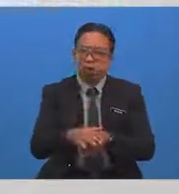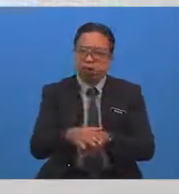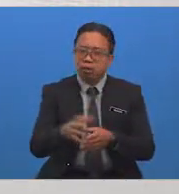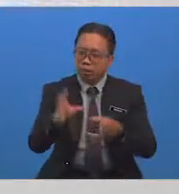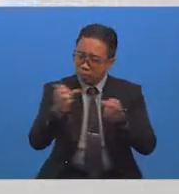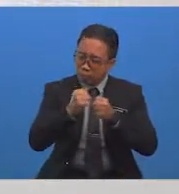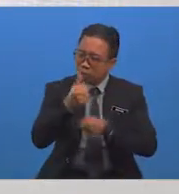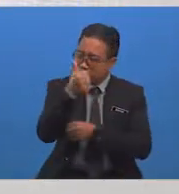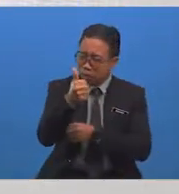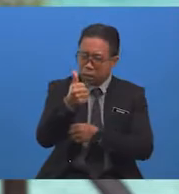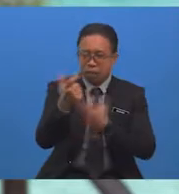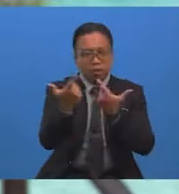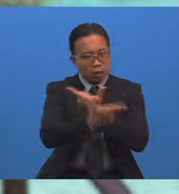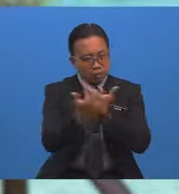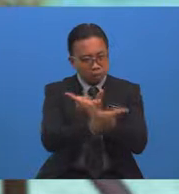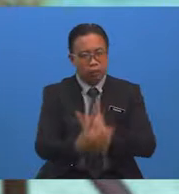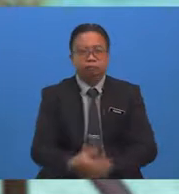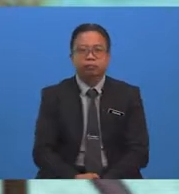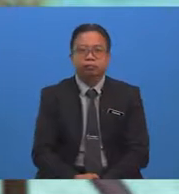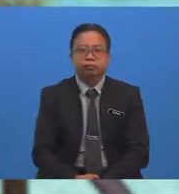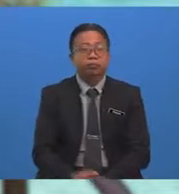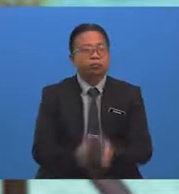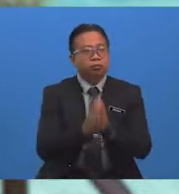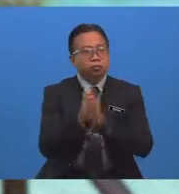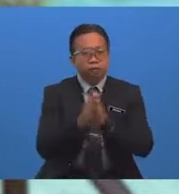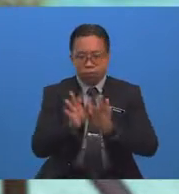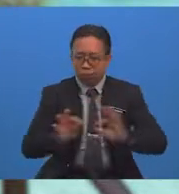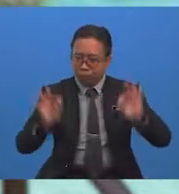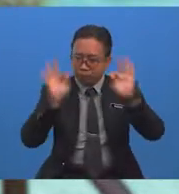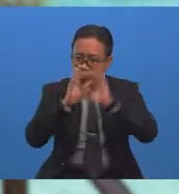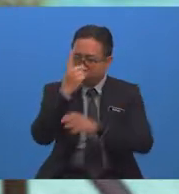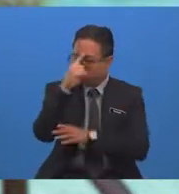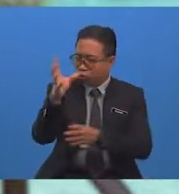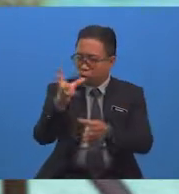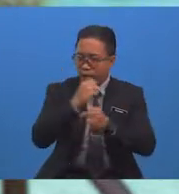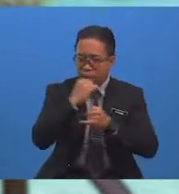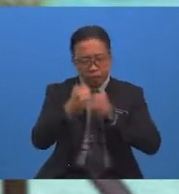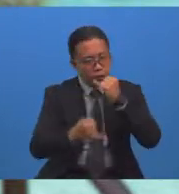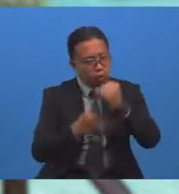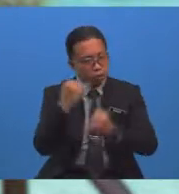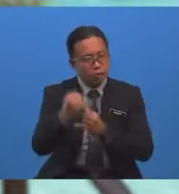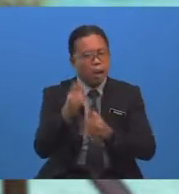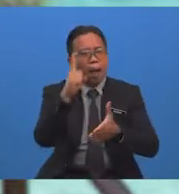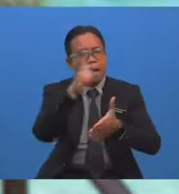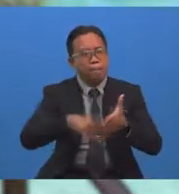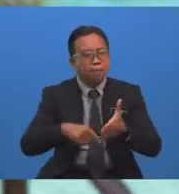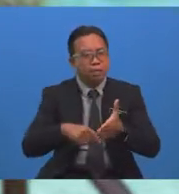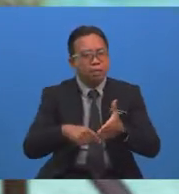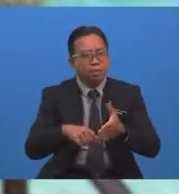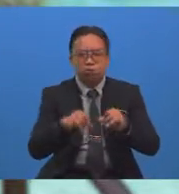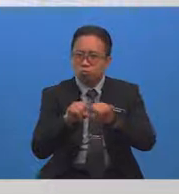pertandingan kerajinan memang penting untuk memperoleh kejayaan dalam apa jual